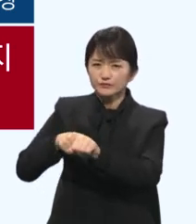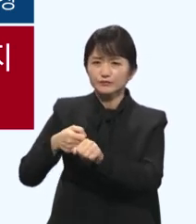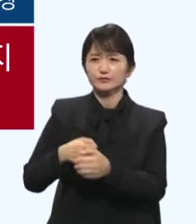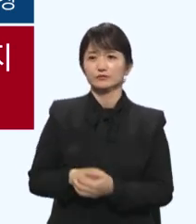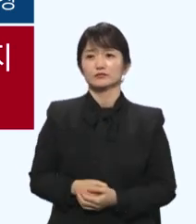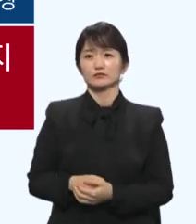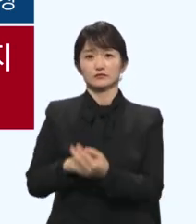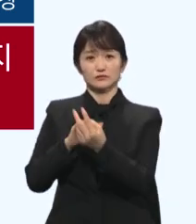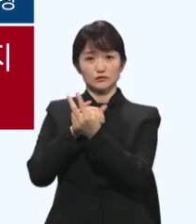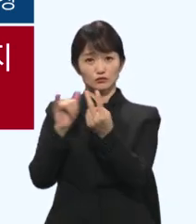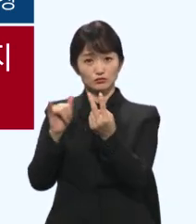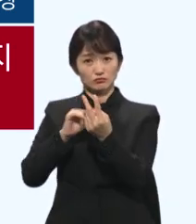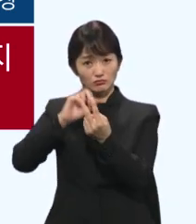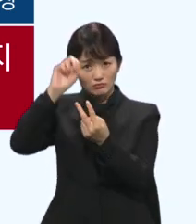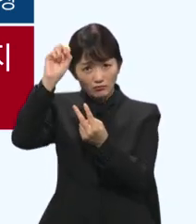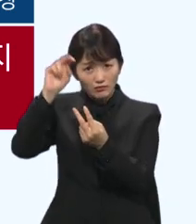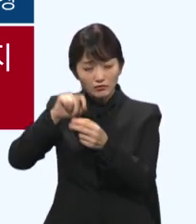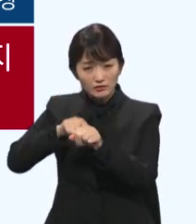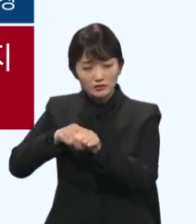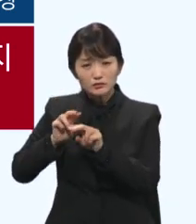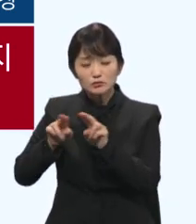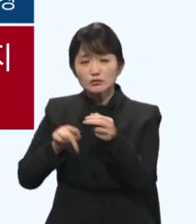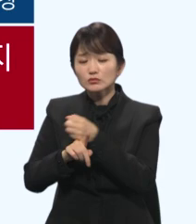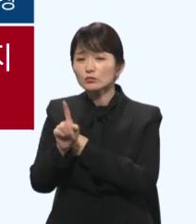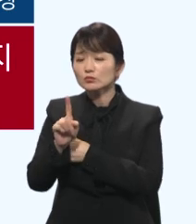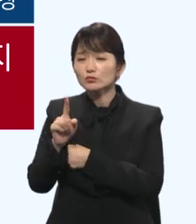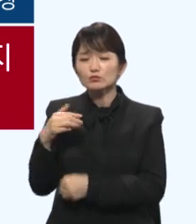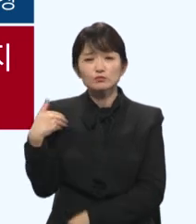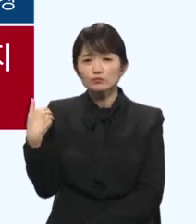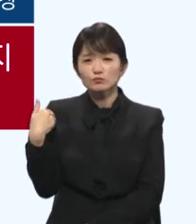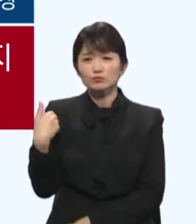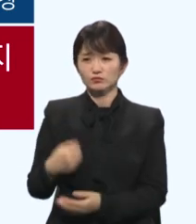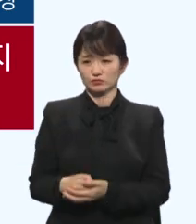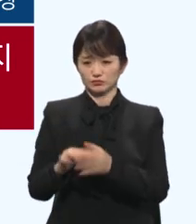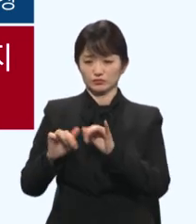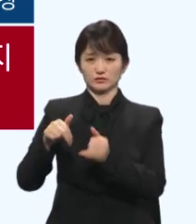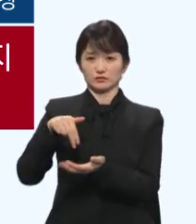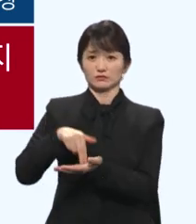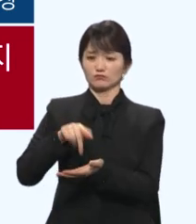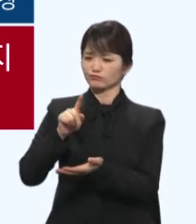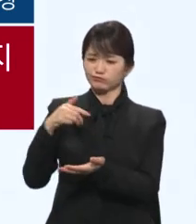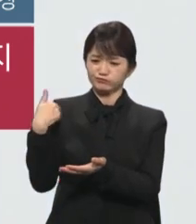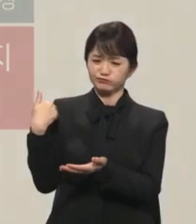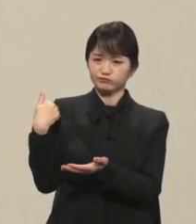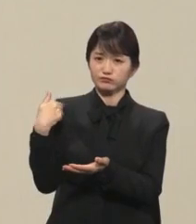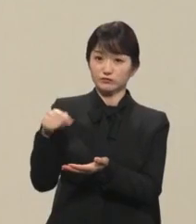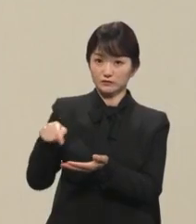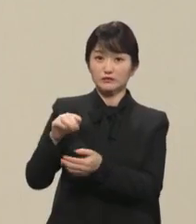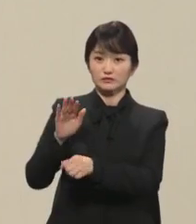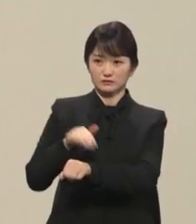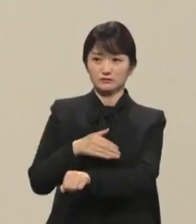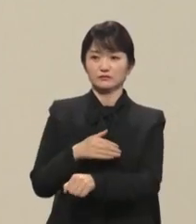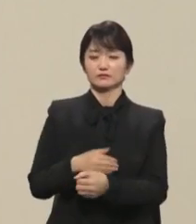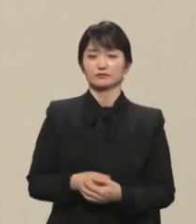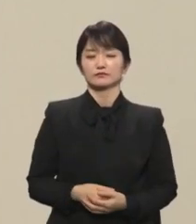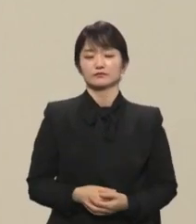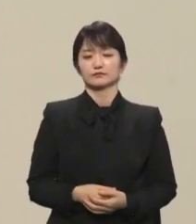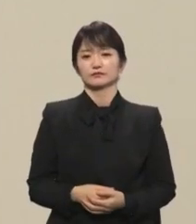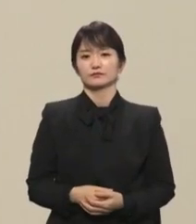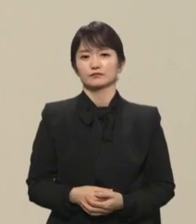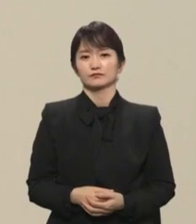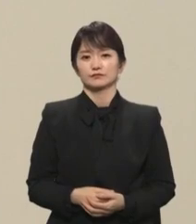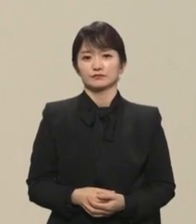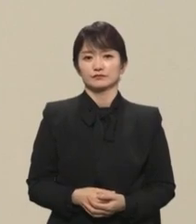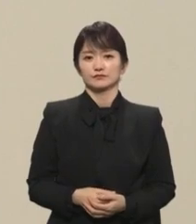징계를 갑자기 취소해 줘야 되는지 그 정당성에 대해서 국민들이 지금 이해를 하지 못하고 있다 전이 부분이 좀 잘못된 어 주소를 짚은 거